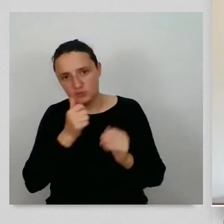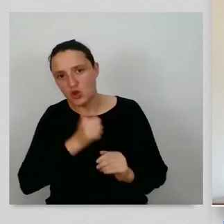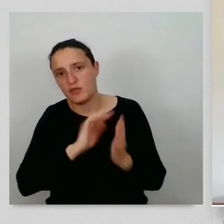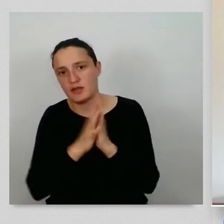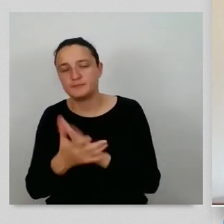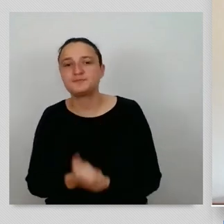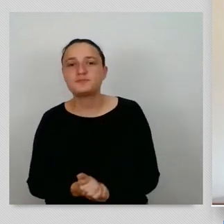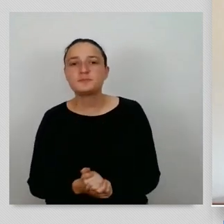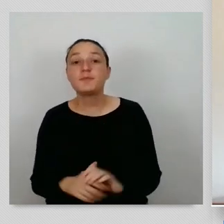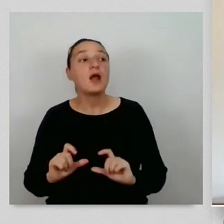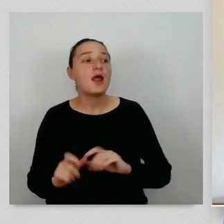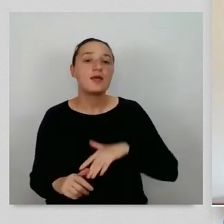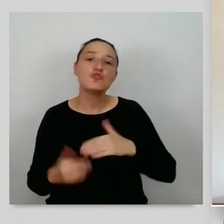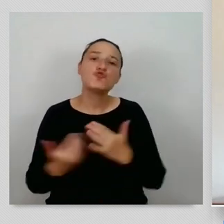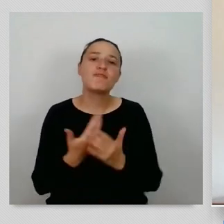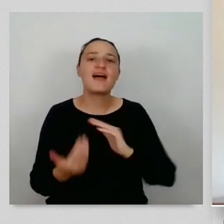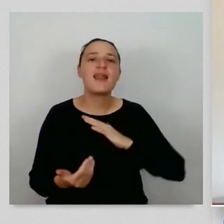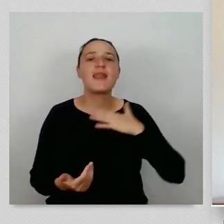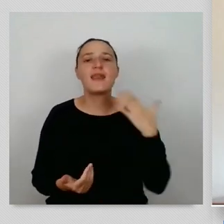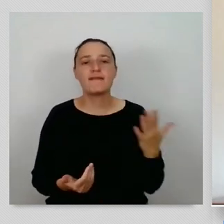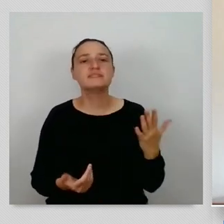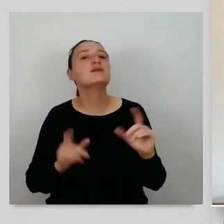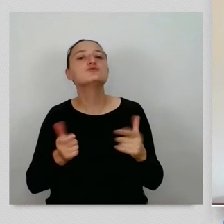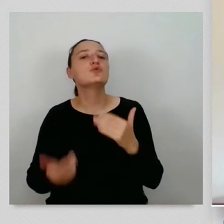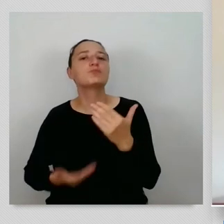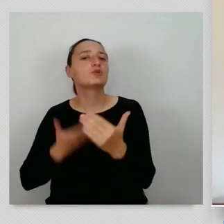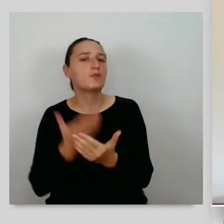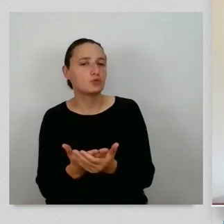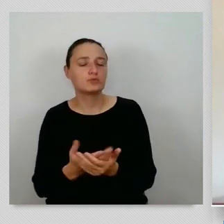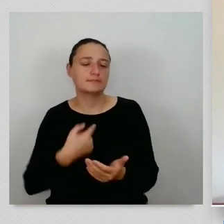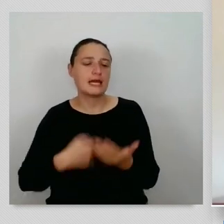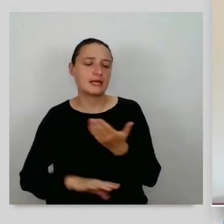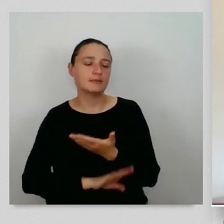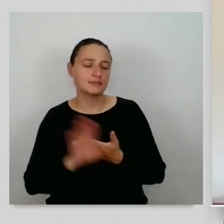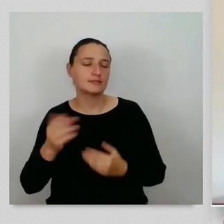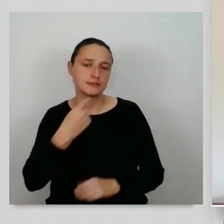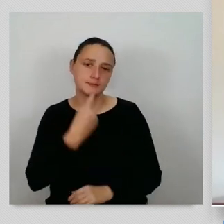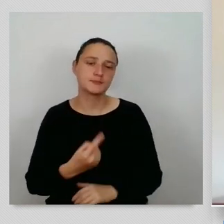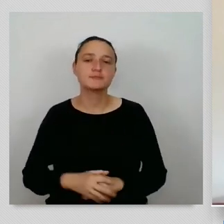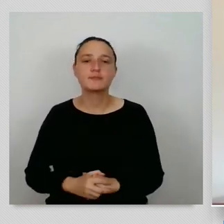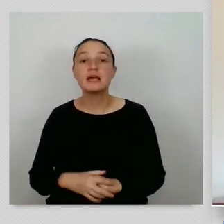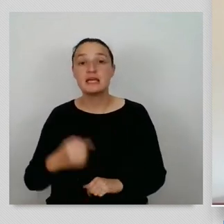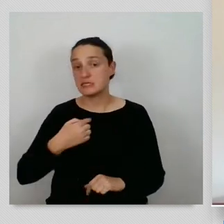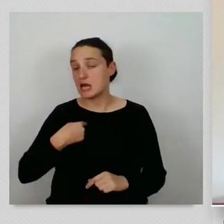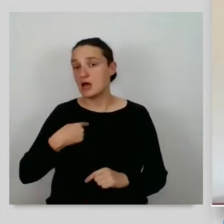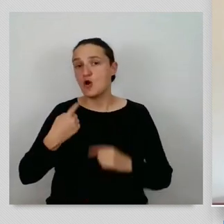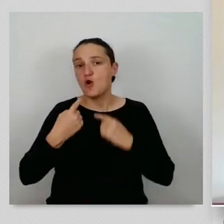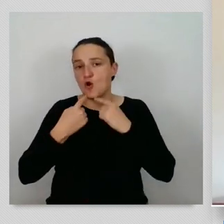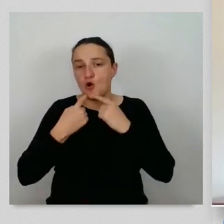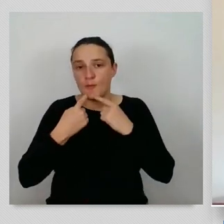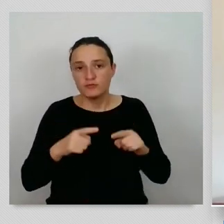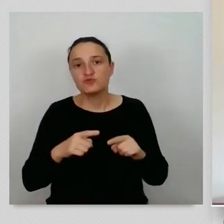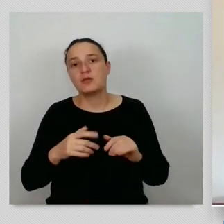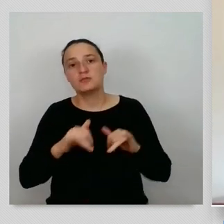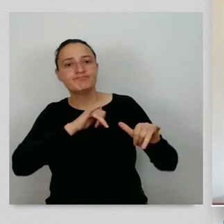a właściwie nowa lewica, której jestem reprezentantką i odpowiadałam za koordynację, za przygotowanie